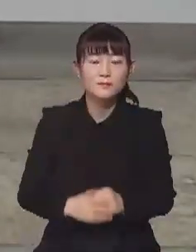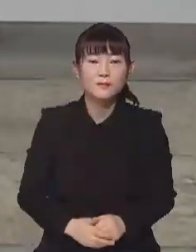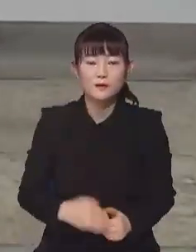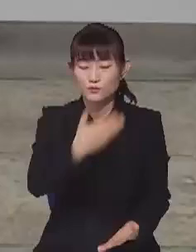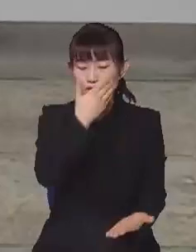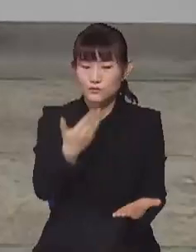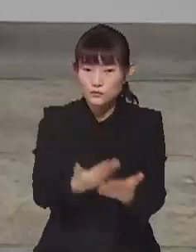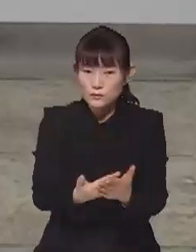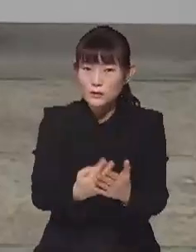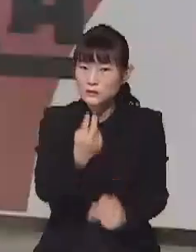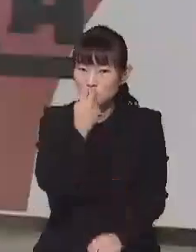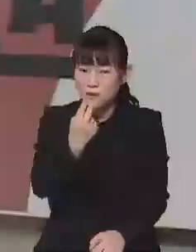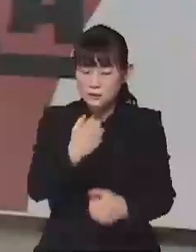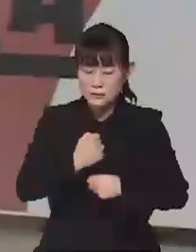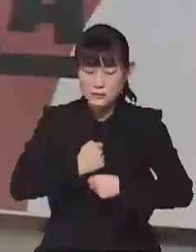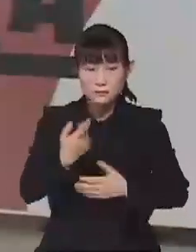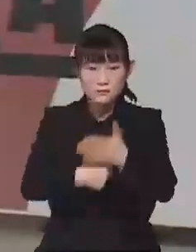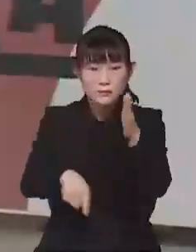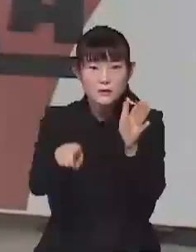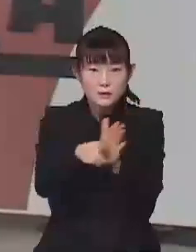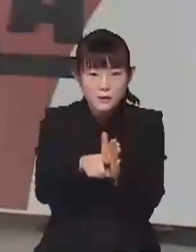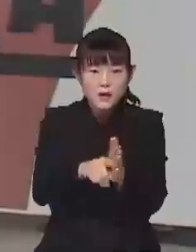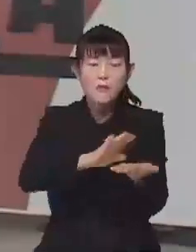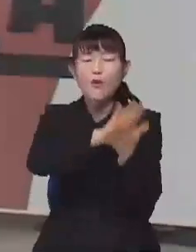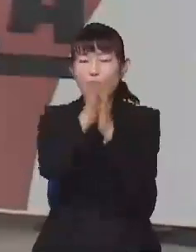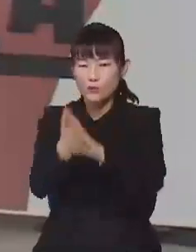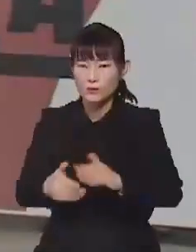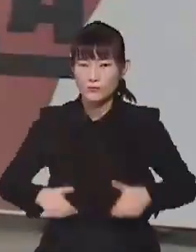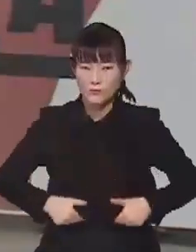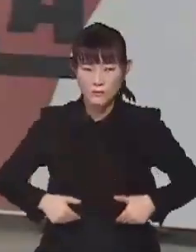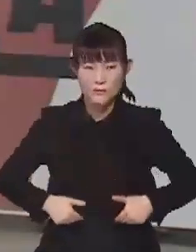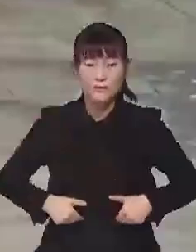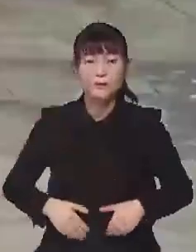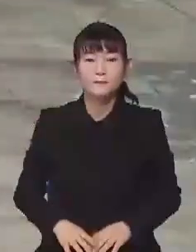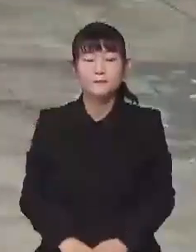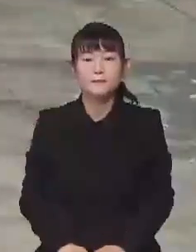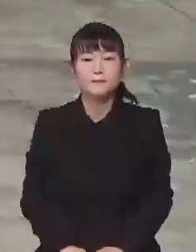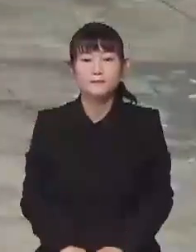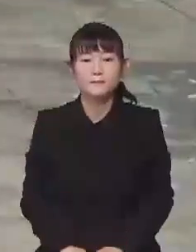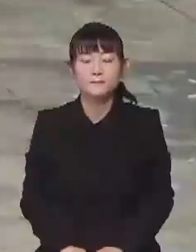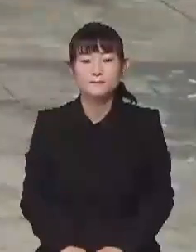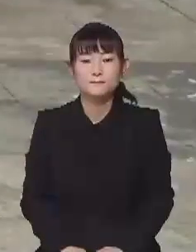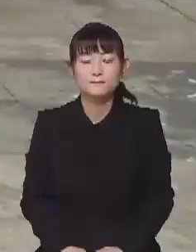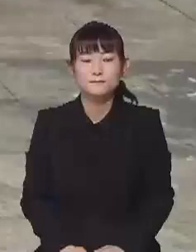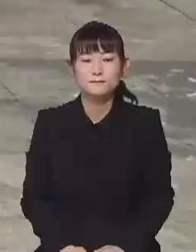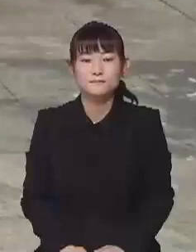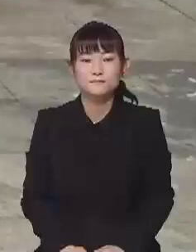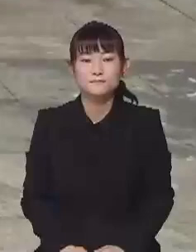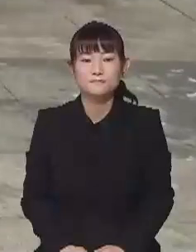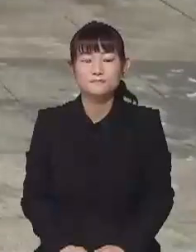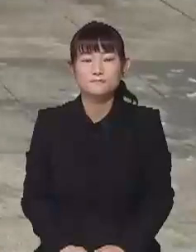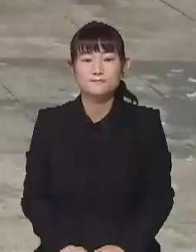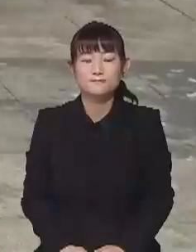소중한 현장의 생명을 지키기 위한 변화가 필요한 시점입니다. KBC 박성호입니다.